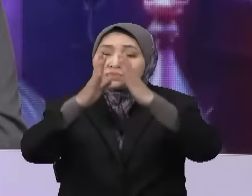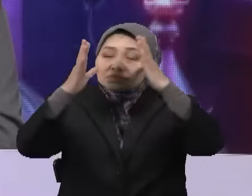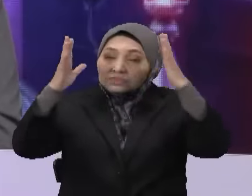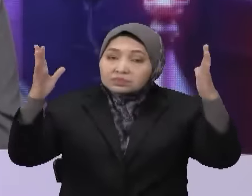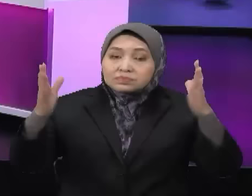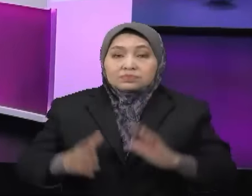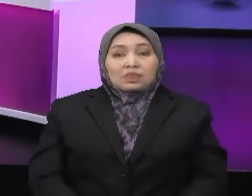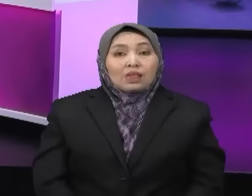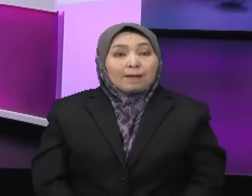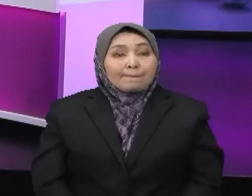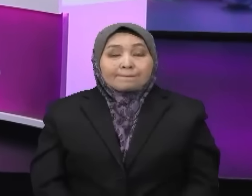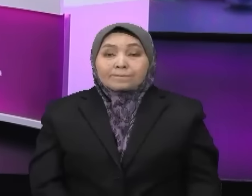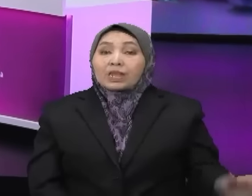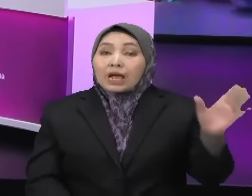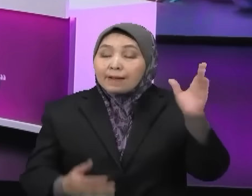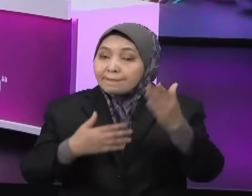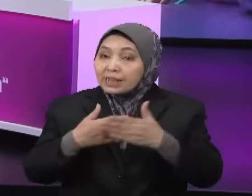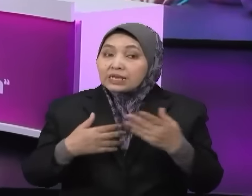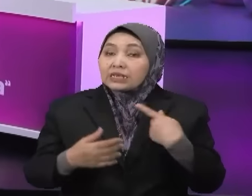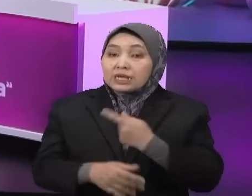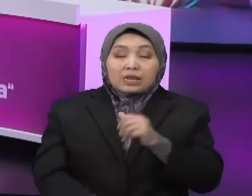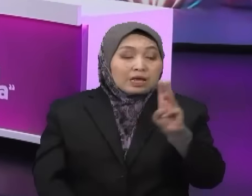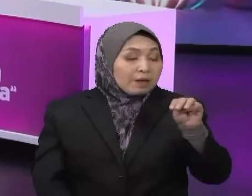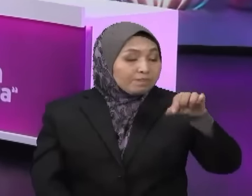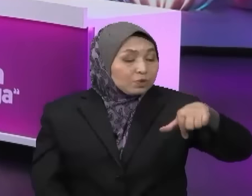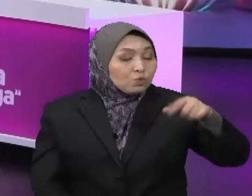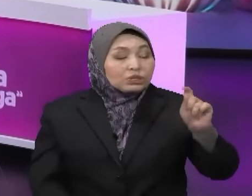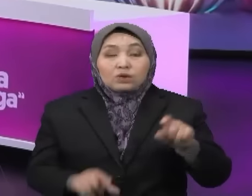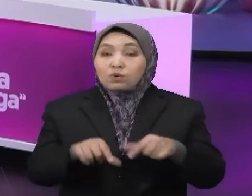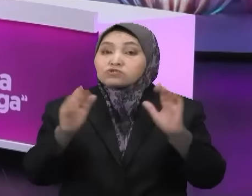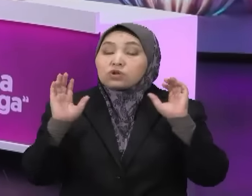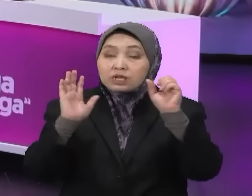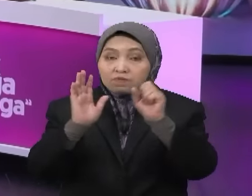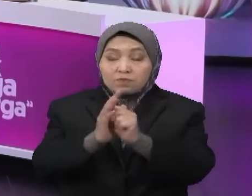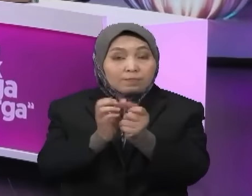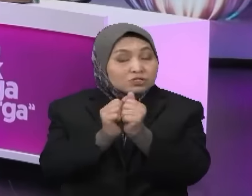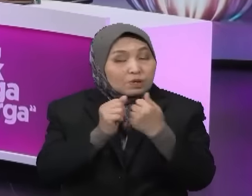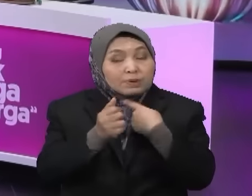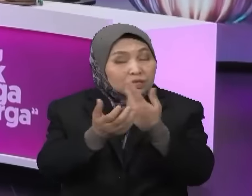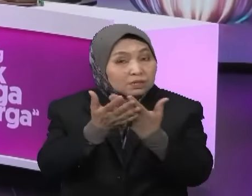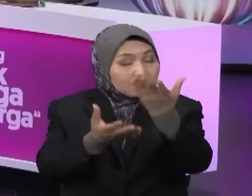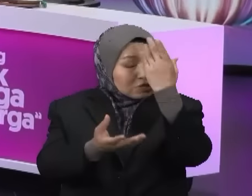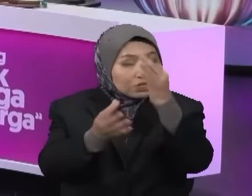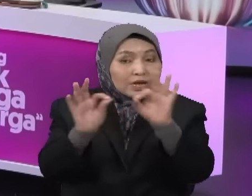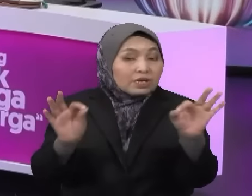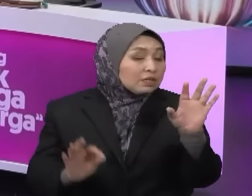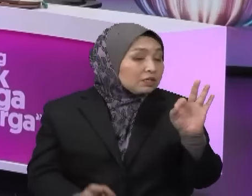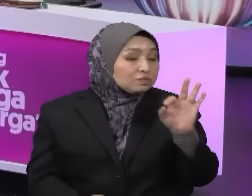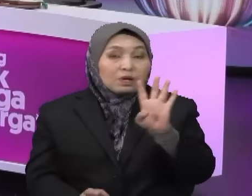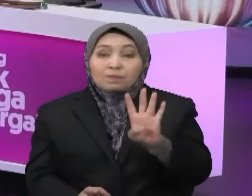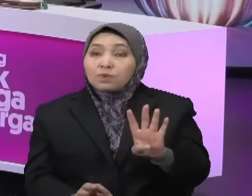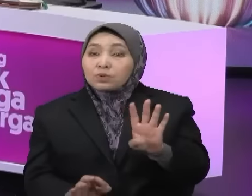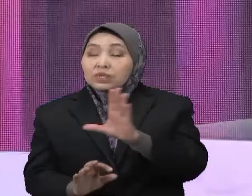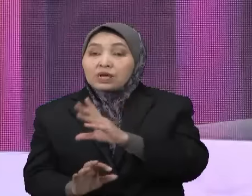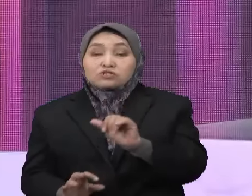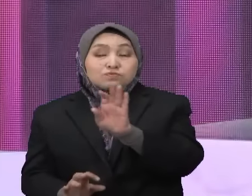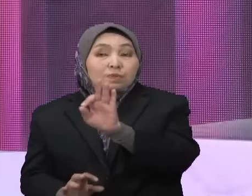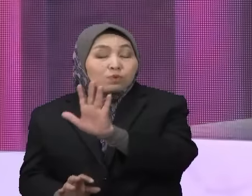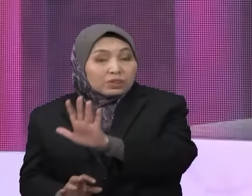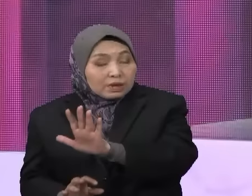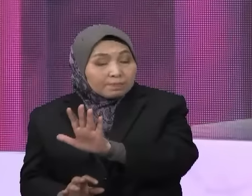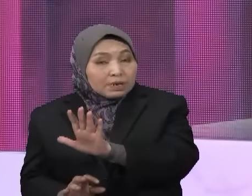العظيم. Surah Allah Nazim, kembali kita dalam My Quran Time, Quran Salat Infaq. Sama-sama kita mendalami ayat yang ke-94 dan 95. Saatnya